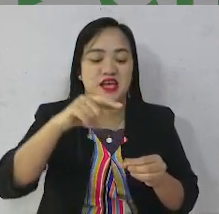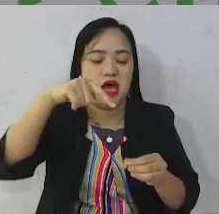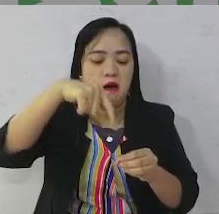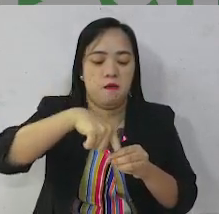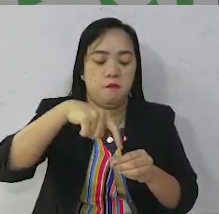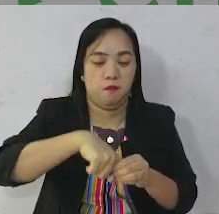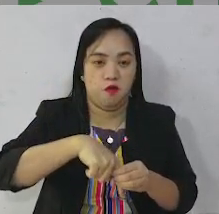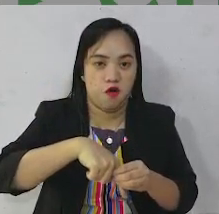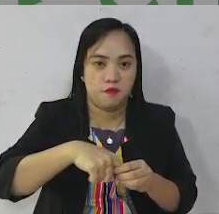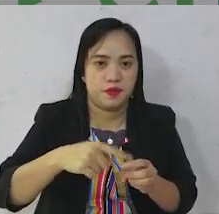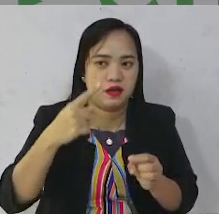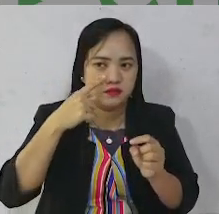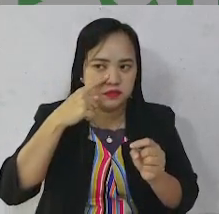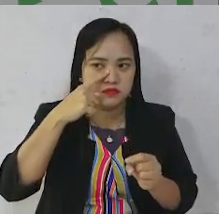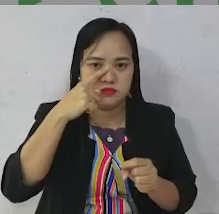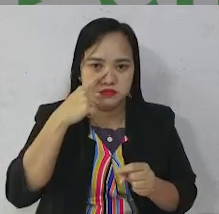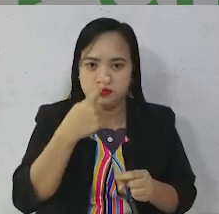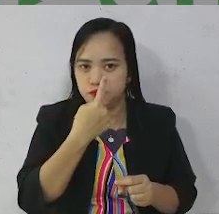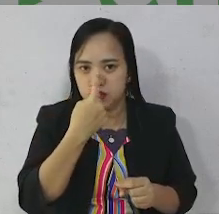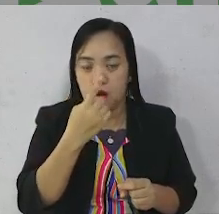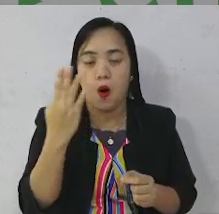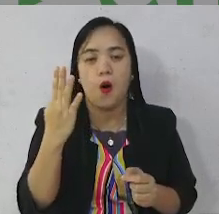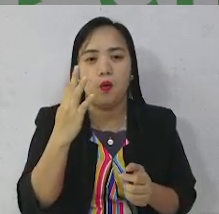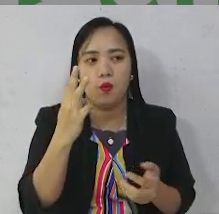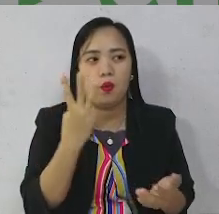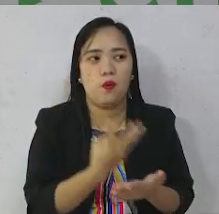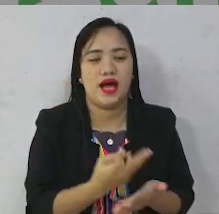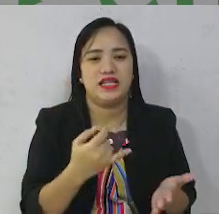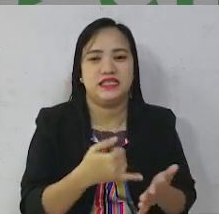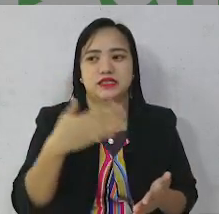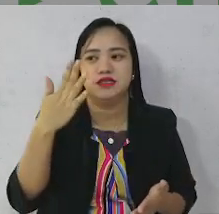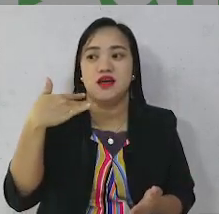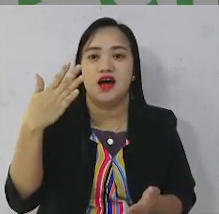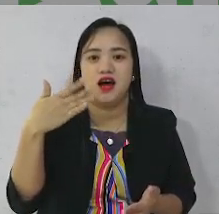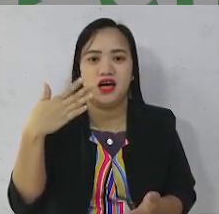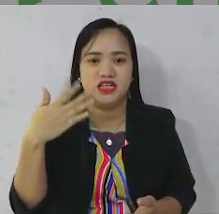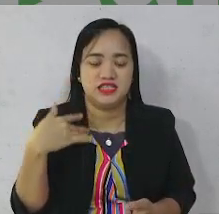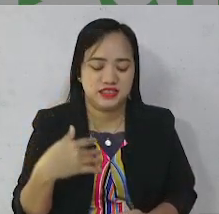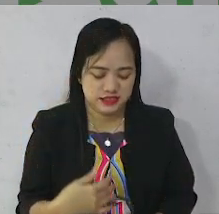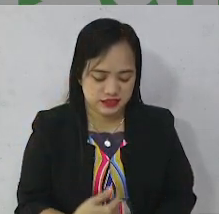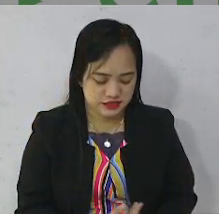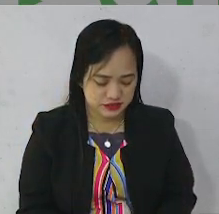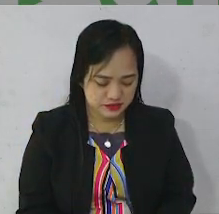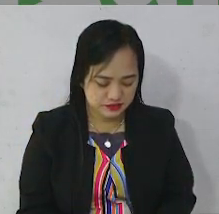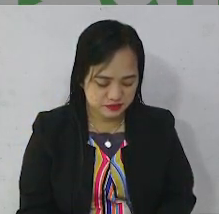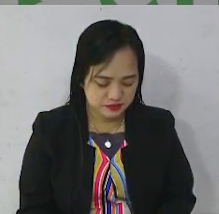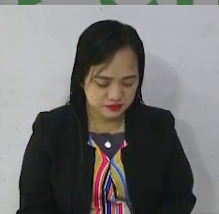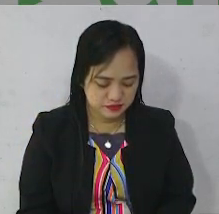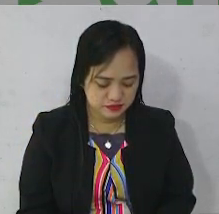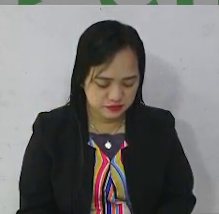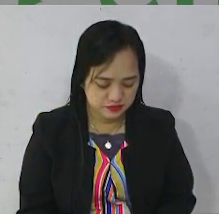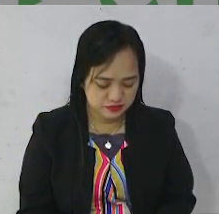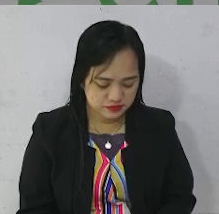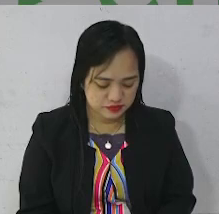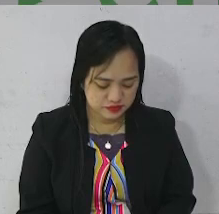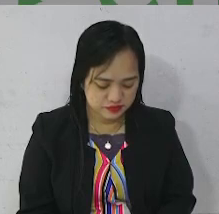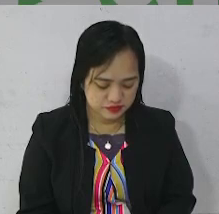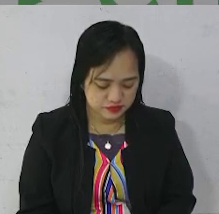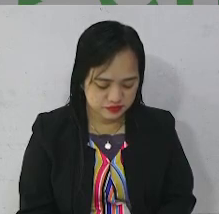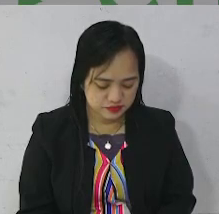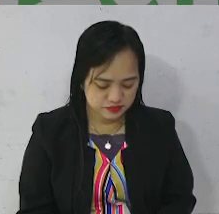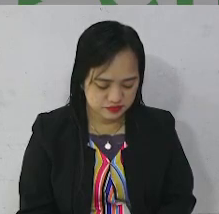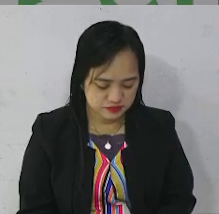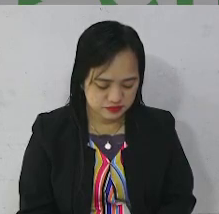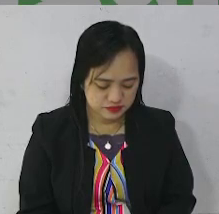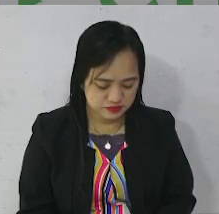oo may Ilong si ay may tangos din ang ilong ni hartley pero walang katotohanan yan Ma'am baka mapaso pa yung